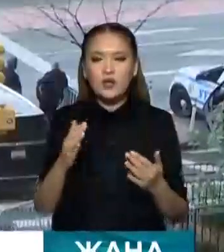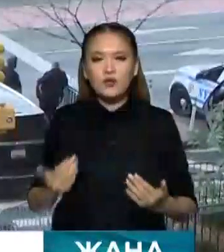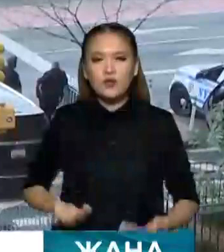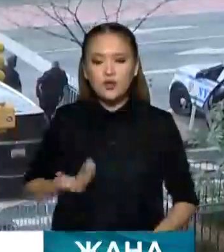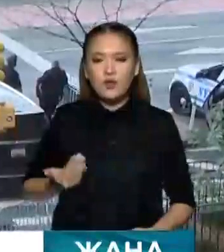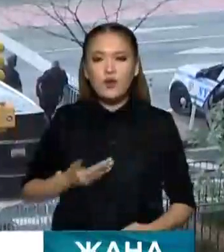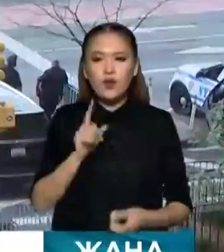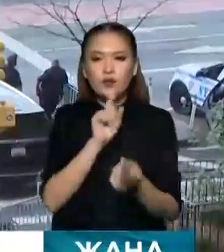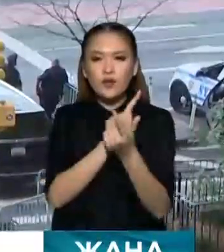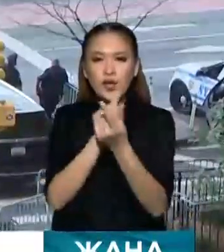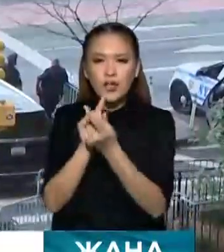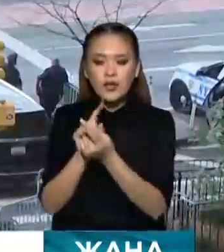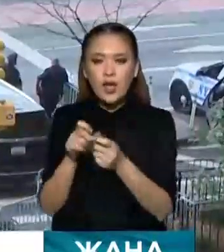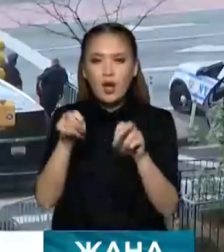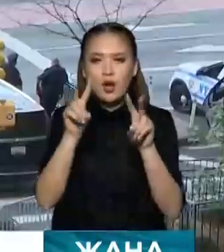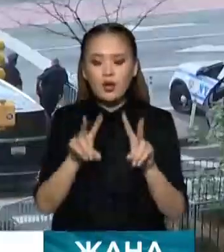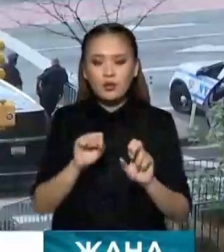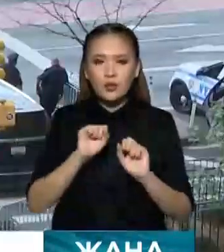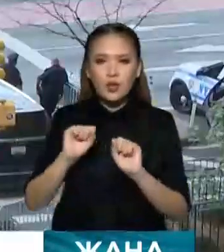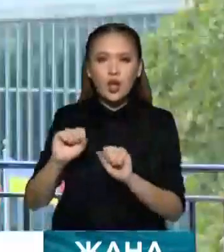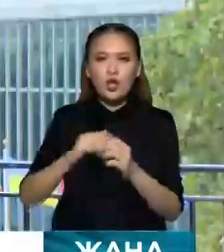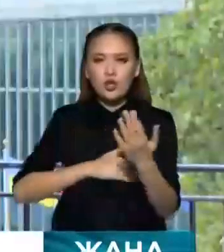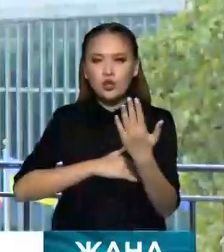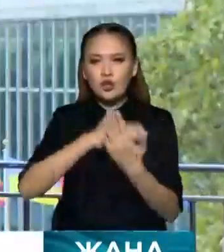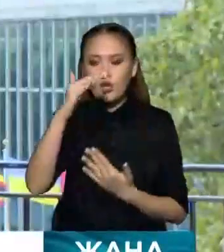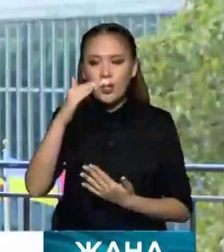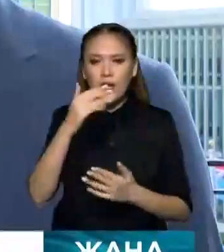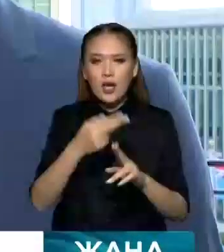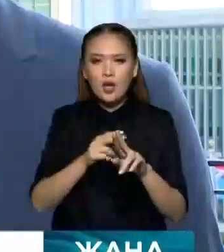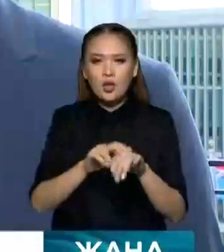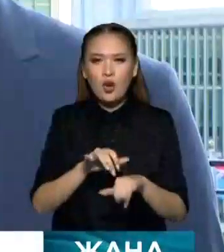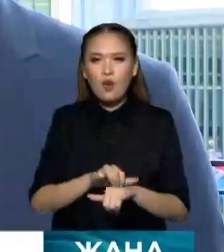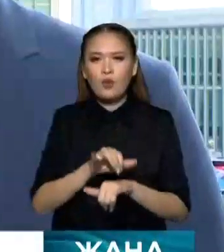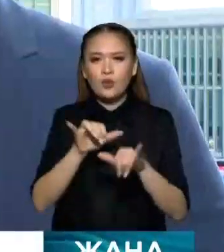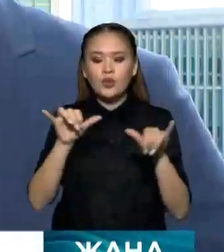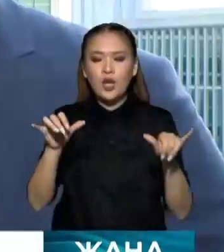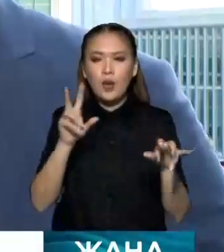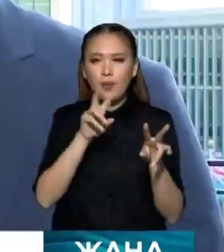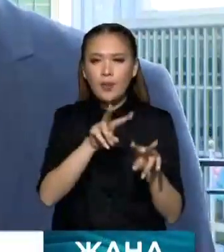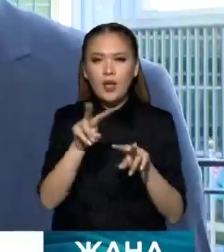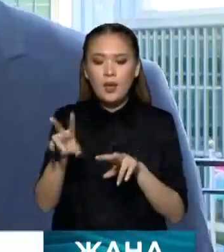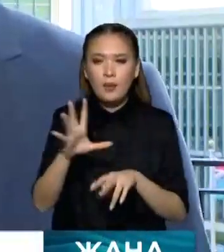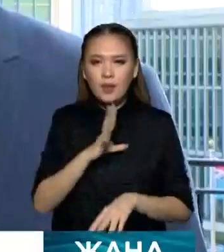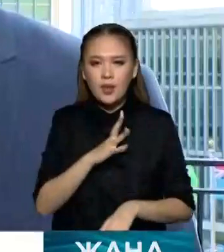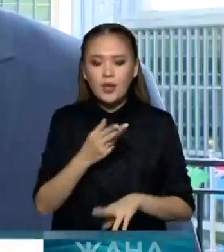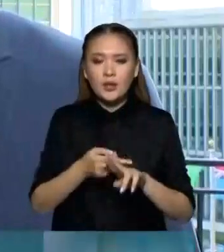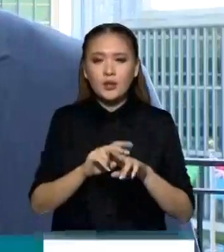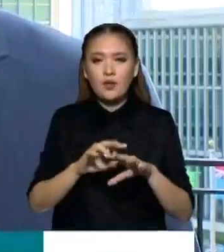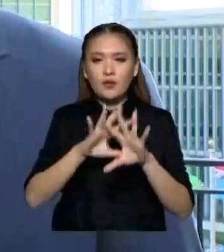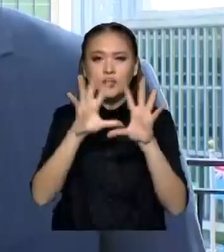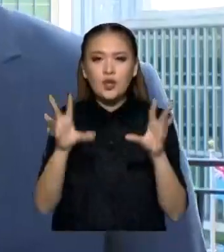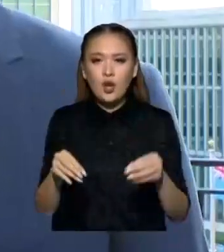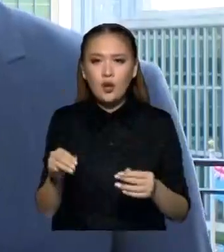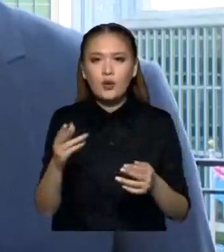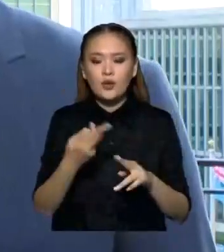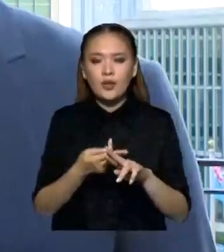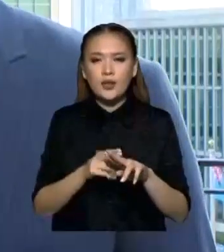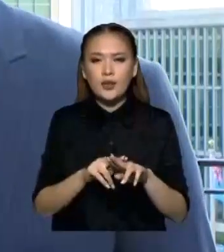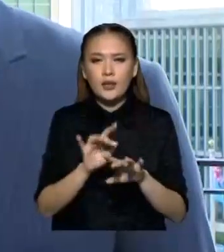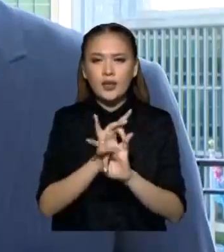мұндағы қауіпсіздік шаралары жоғары деңгейде ұйымдастырылып, ұдайы бақылауға алынған. Әзірге мендегі бар ақпарат осы.